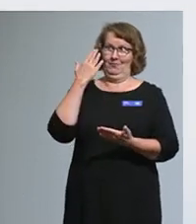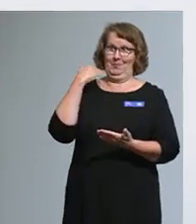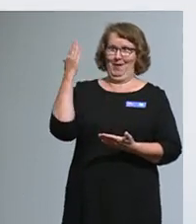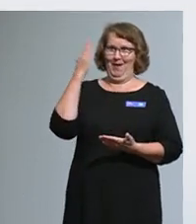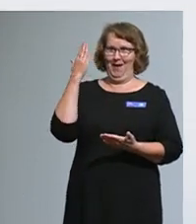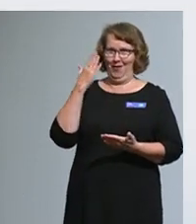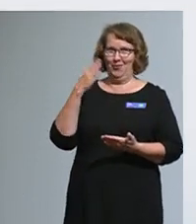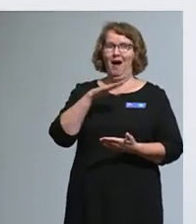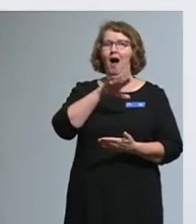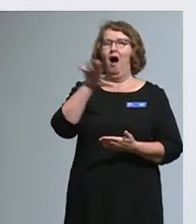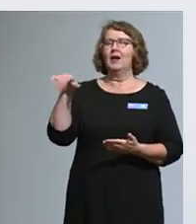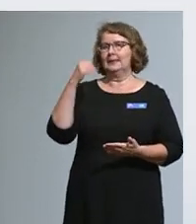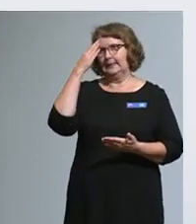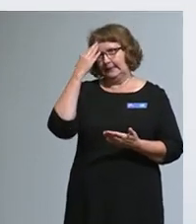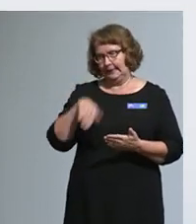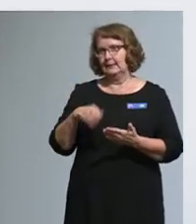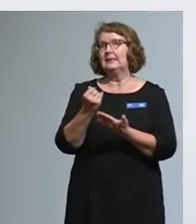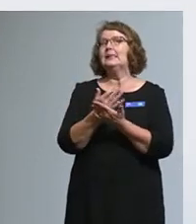huulille.